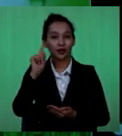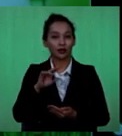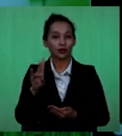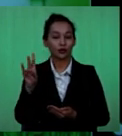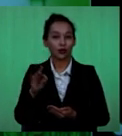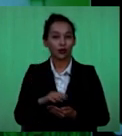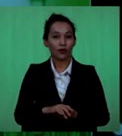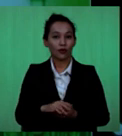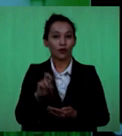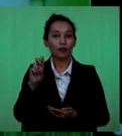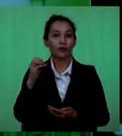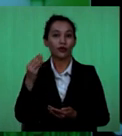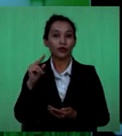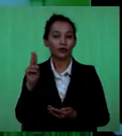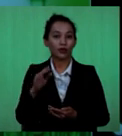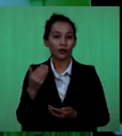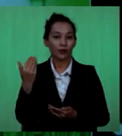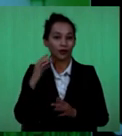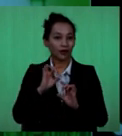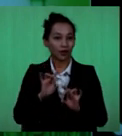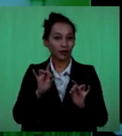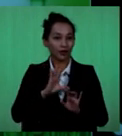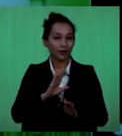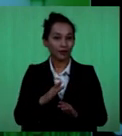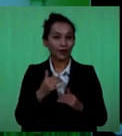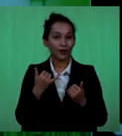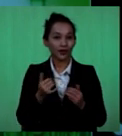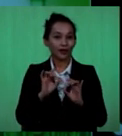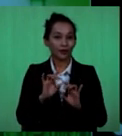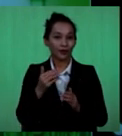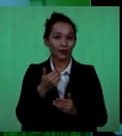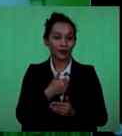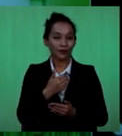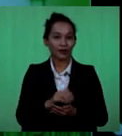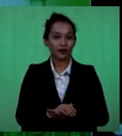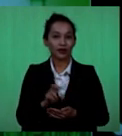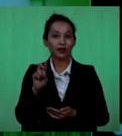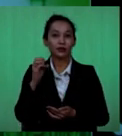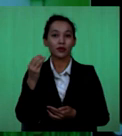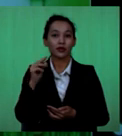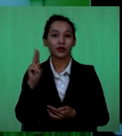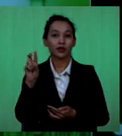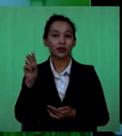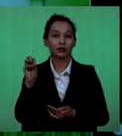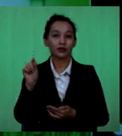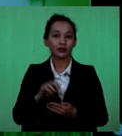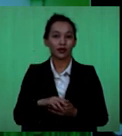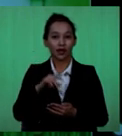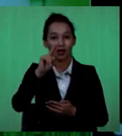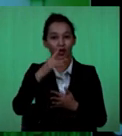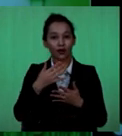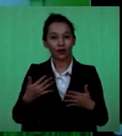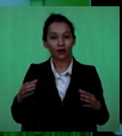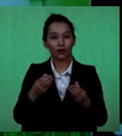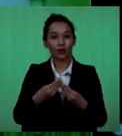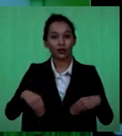lekin beshik tervatar haqida gapirmagan edim. Ana endi sizlarga so'zlab beraman. Beshik tervatar hasharotlar turkumiga